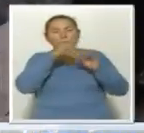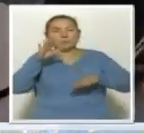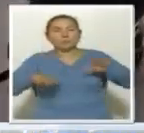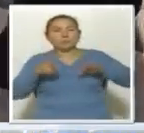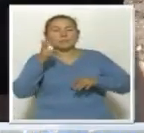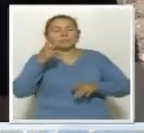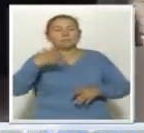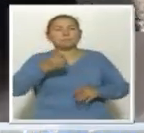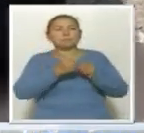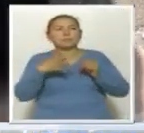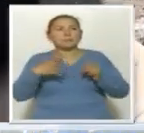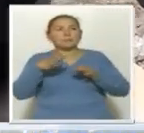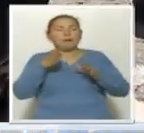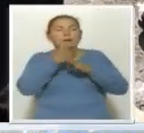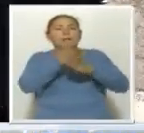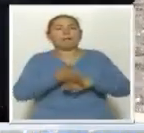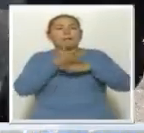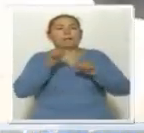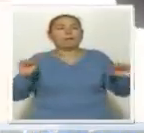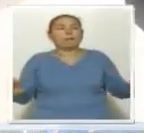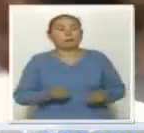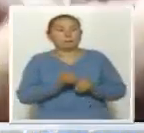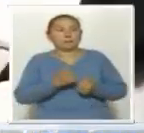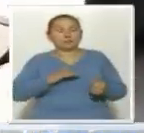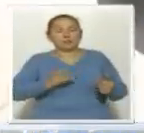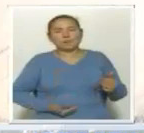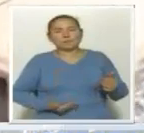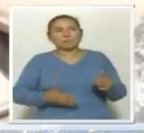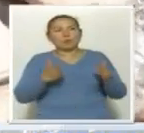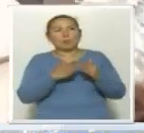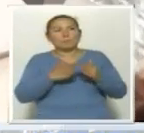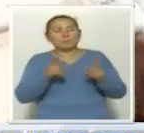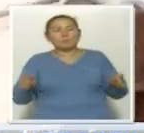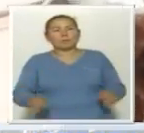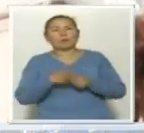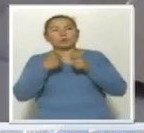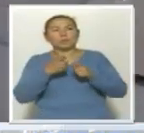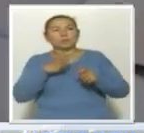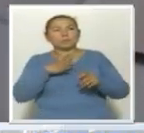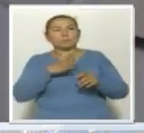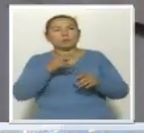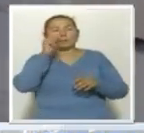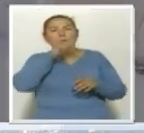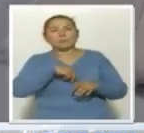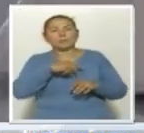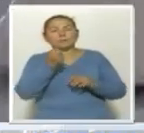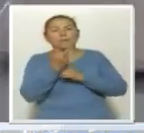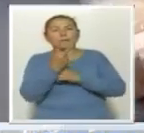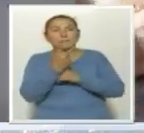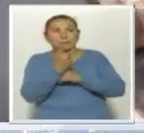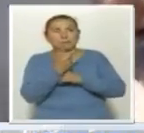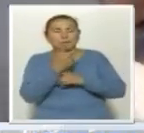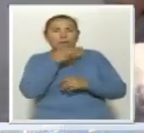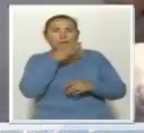весом 215 килограммов хранилась в холодильном оборудовании в частном доме. За нарушение закона жителя села могут приговорить к 12 годам